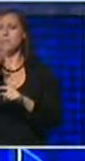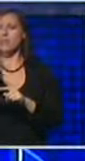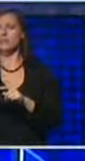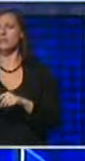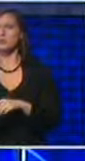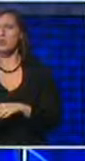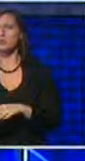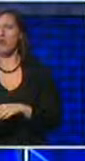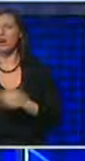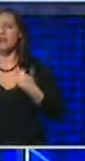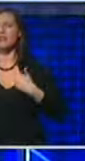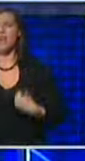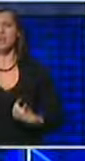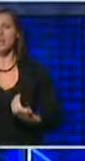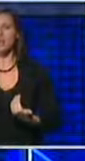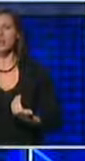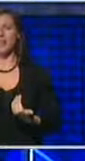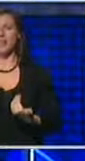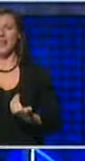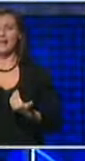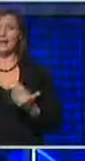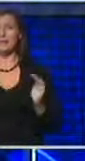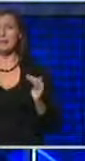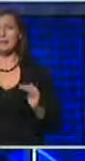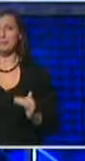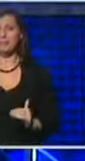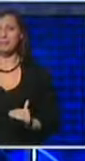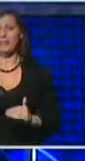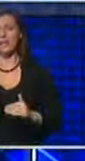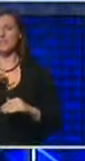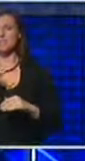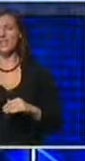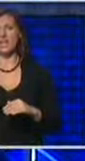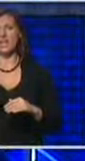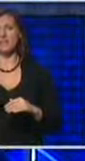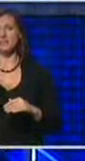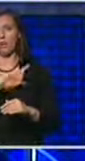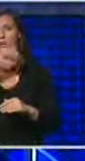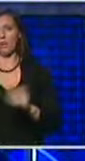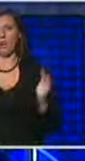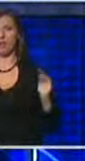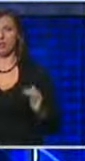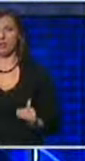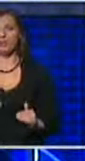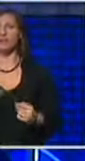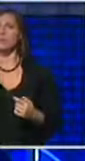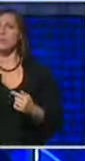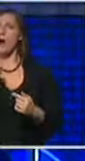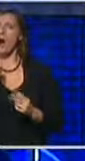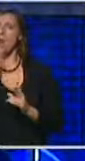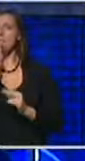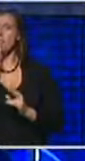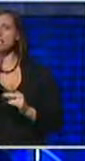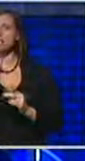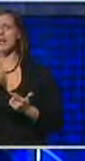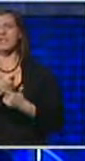a hitelesség eléggé megkopott, bár ezt 20 éves folyamatként is értékelhető természetesen, és ebből a szempontból a maga a beszéd